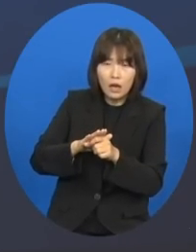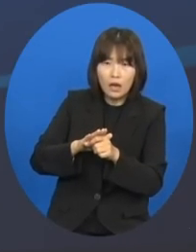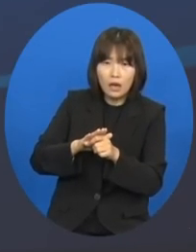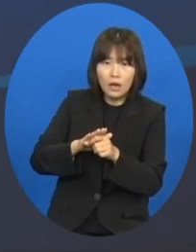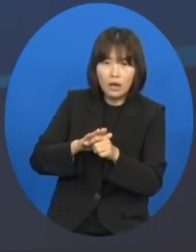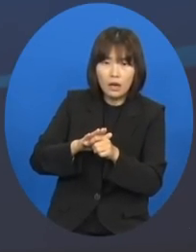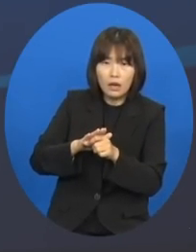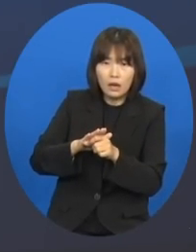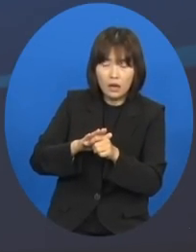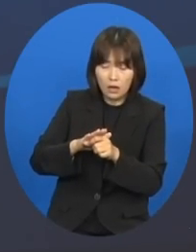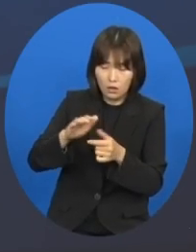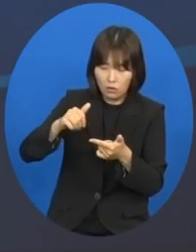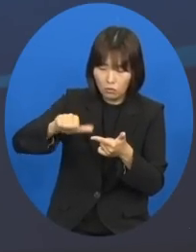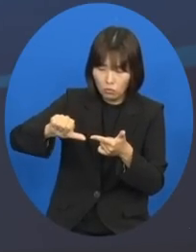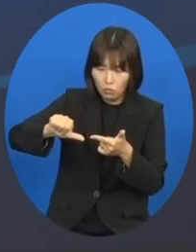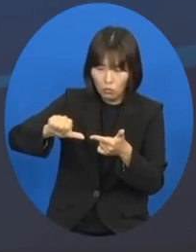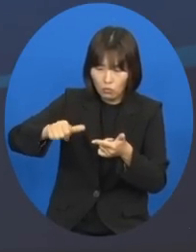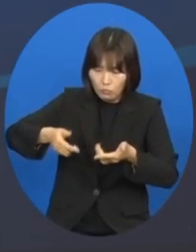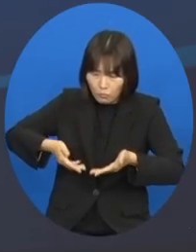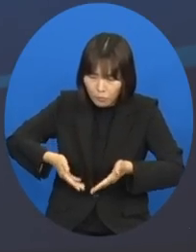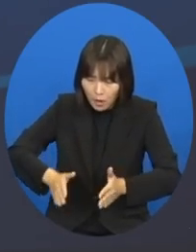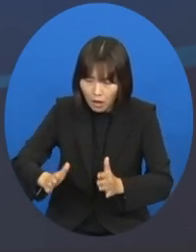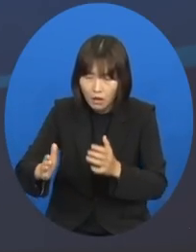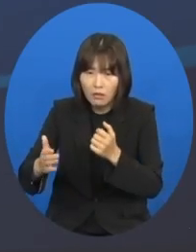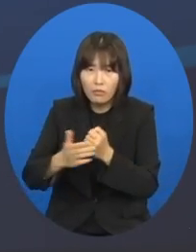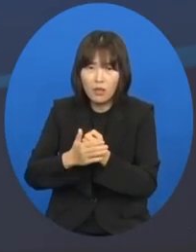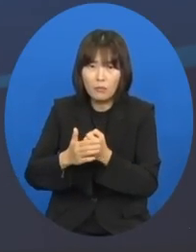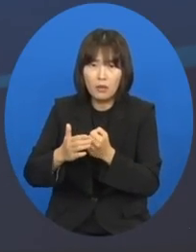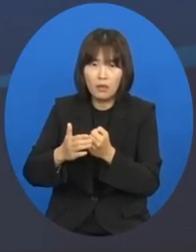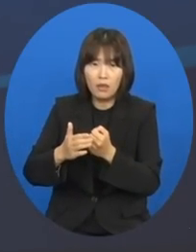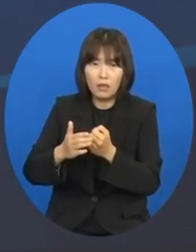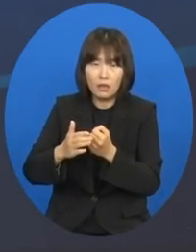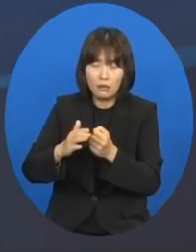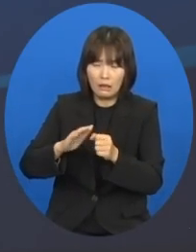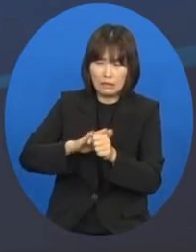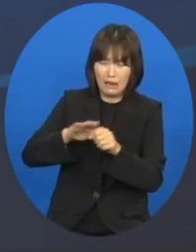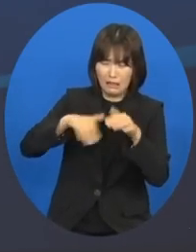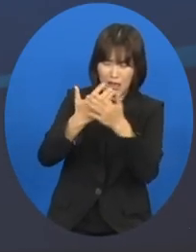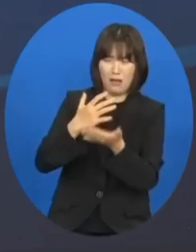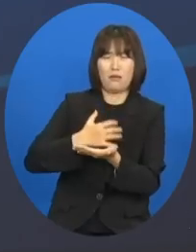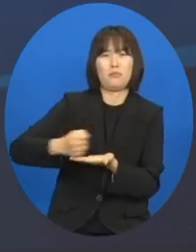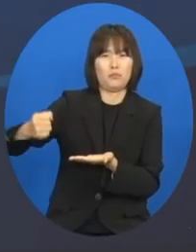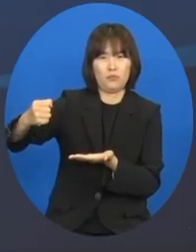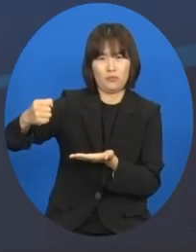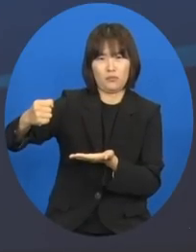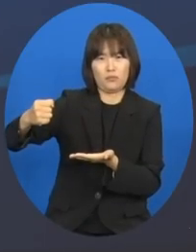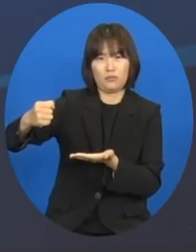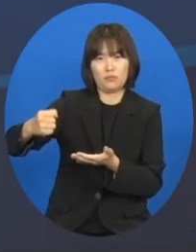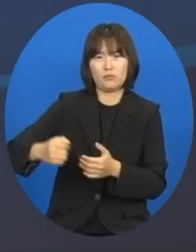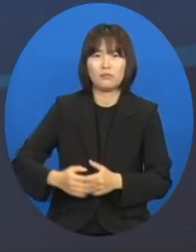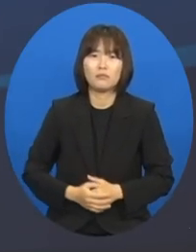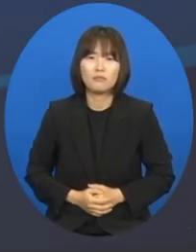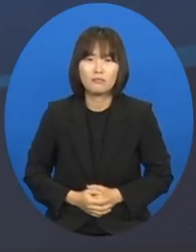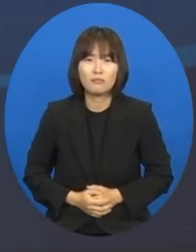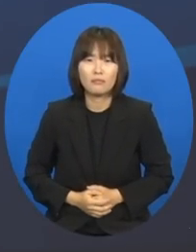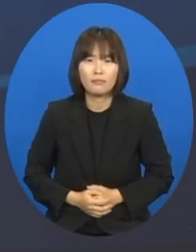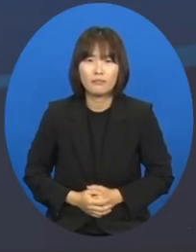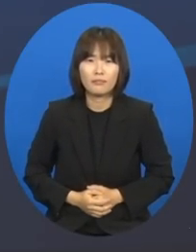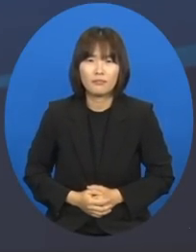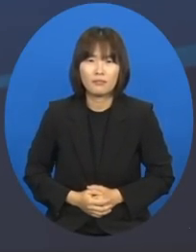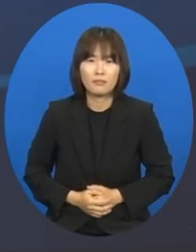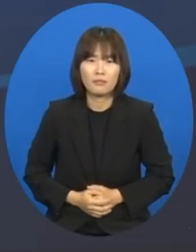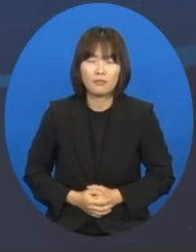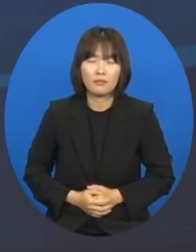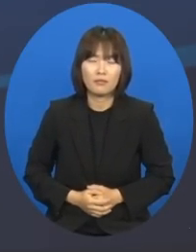어린 동생에게 모든 애정과 관심과 초점이 거기다 쏠리는 거예요 그러니까 얼마나